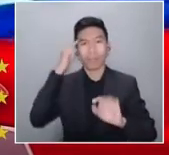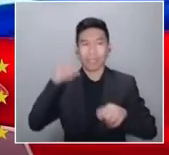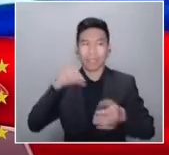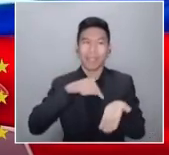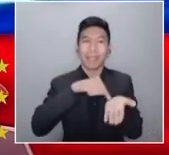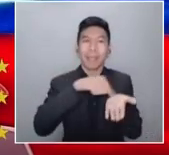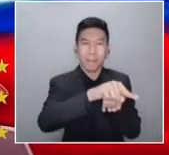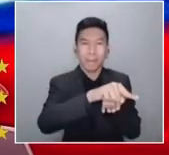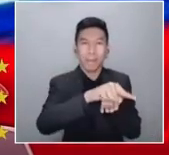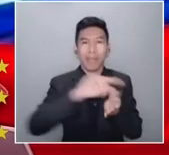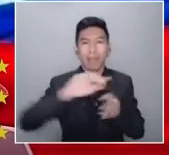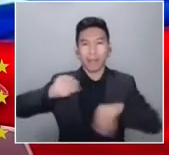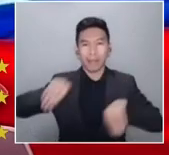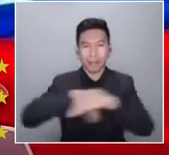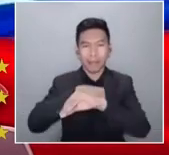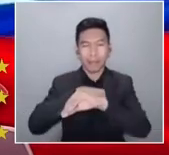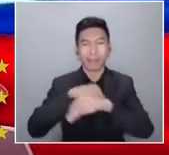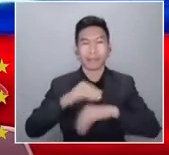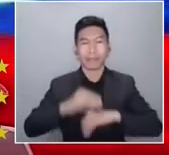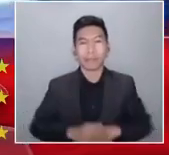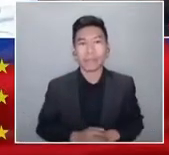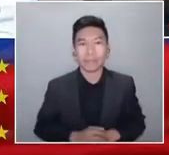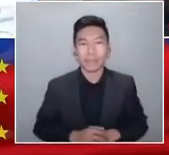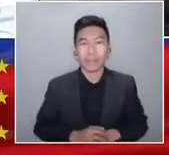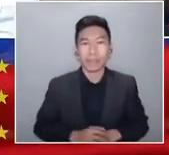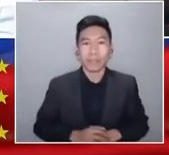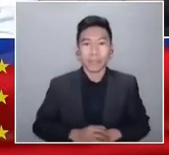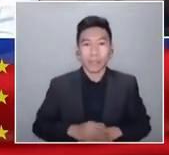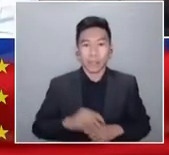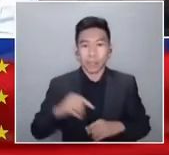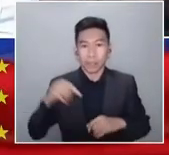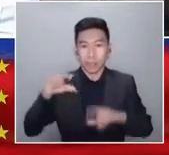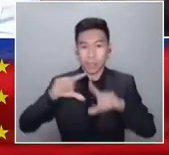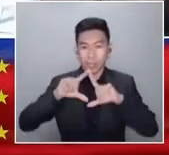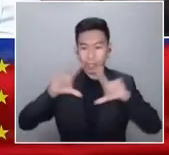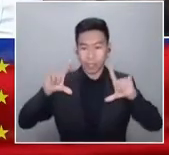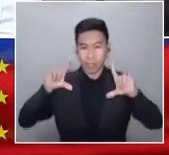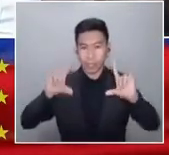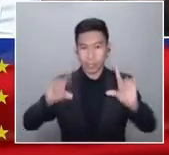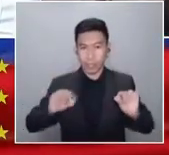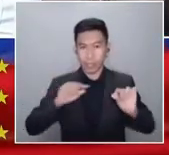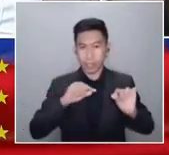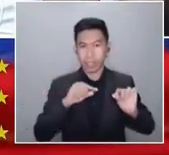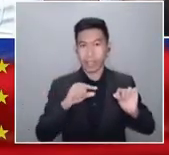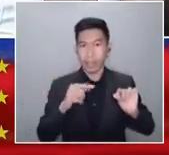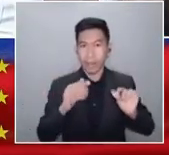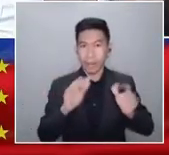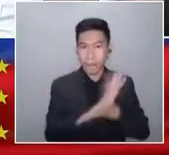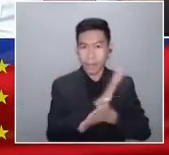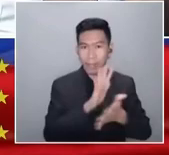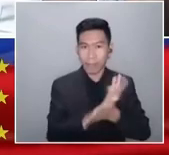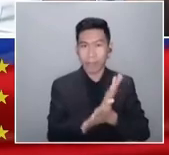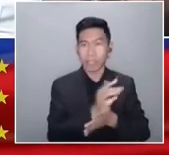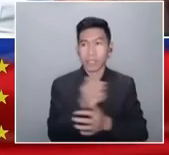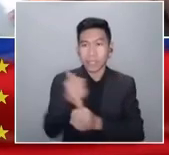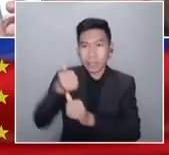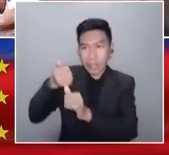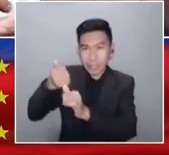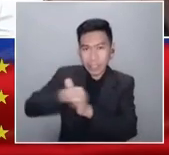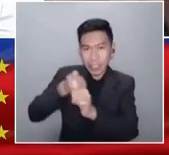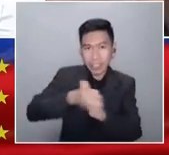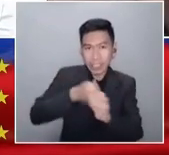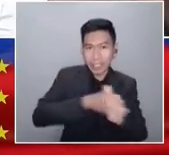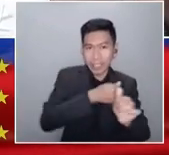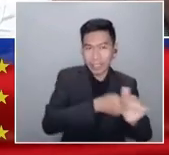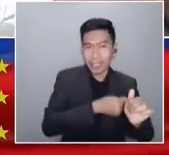nating halaga ngayon dito sa ating pamphlet na ito, sa ating leaflet na ito, na every Pilipino, bawat Pilipino